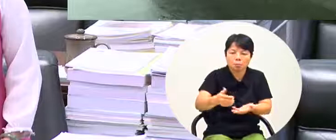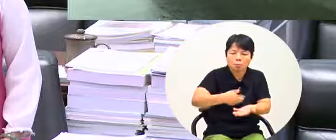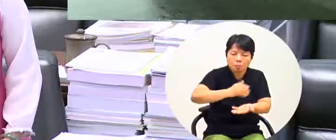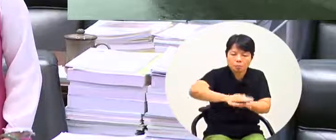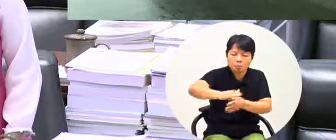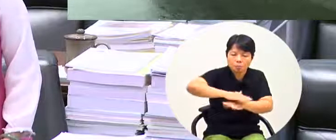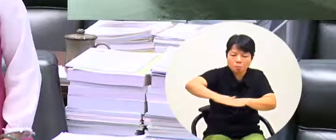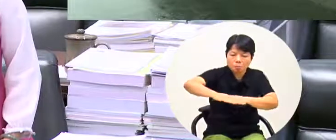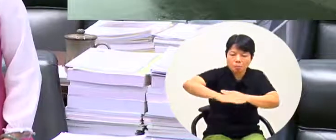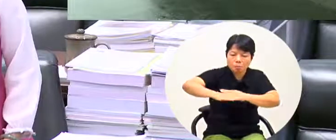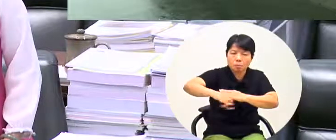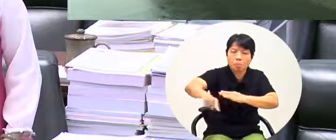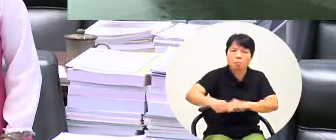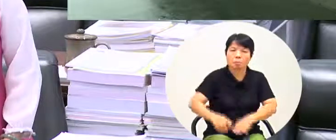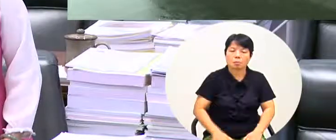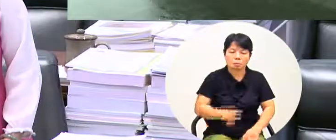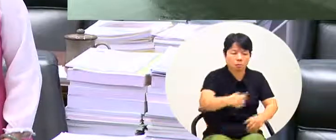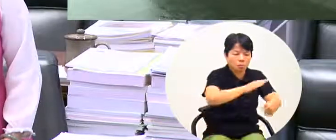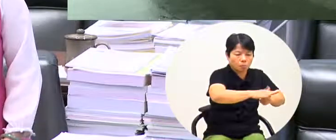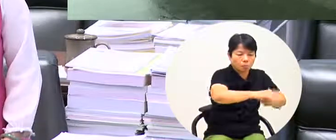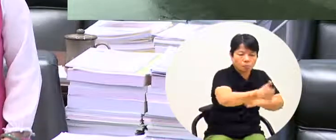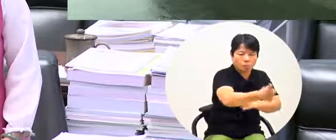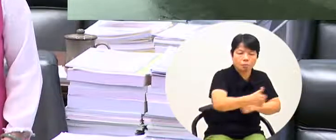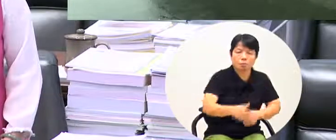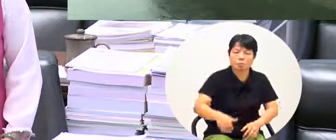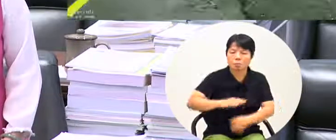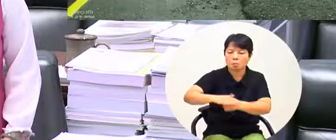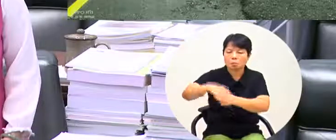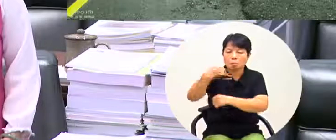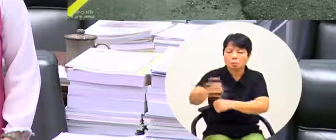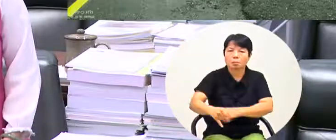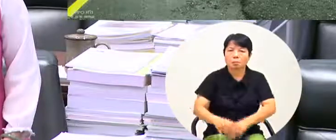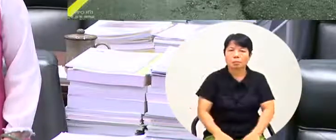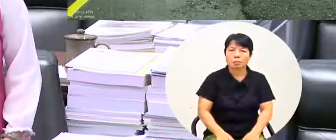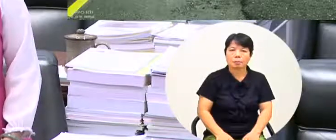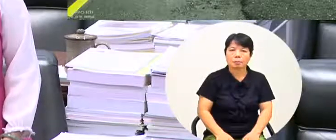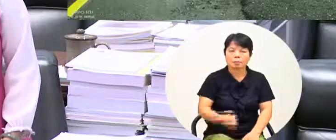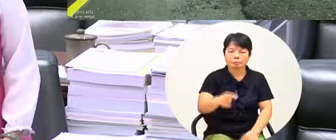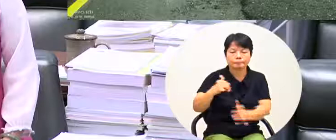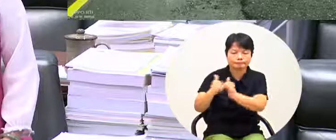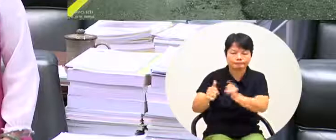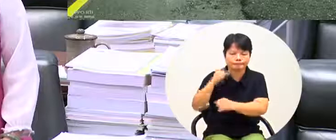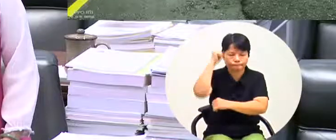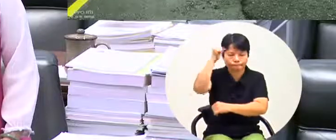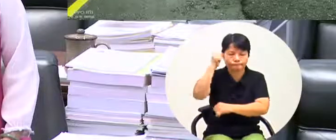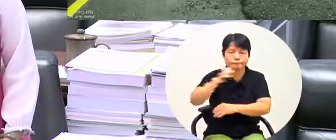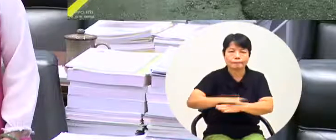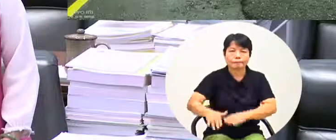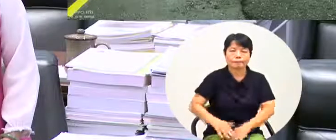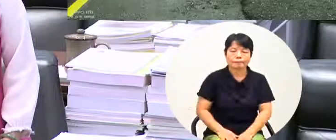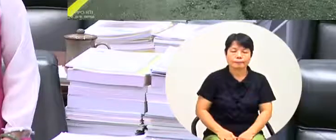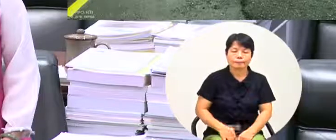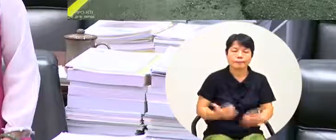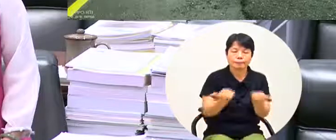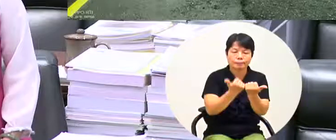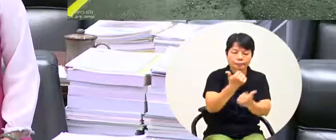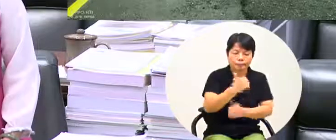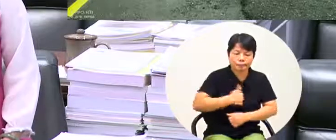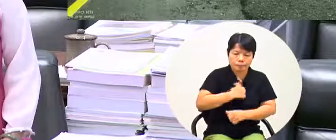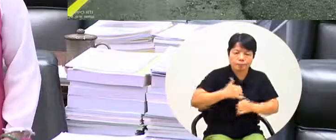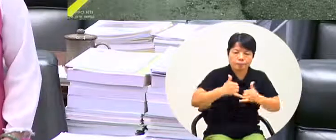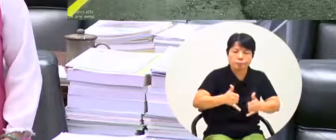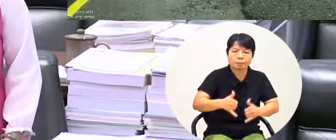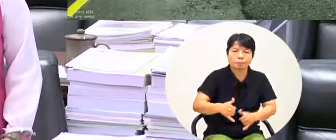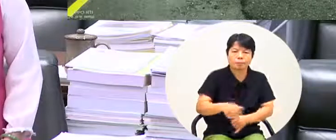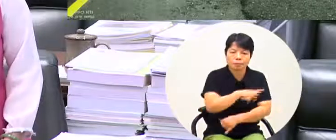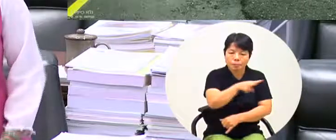睡爱家养闲，那叫卖啊！所以这边居民也会抗议啊！哦，德贤路就是这样。哦，局长，你有看到哈、哦？我希望说两边的路来